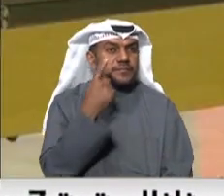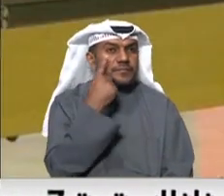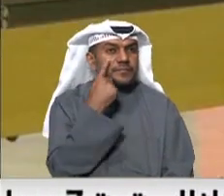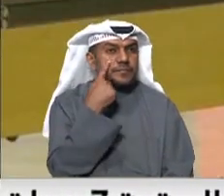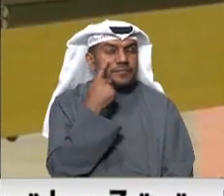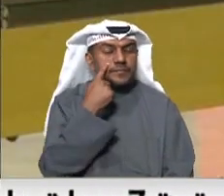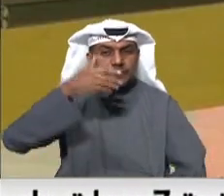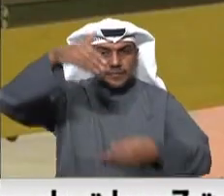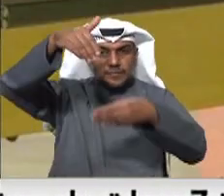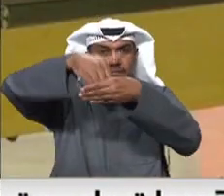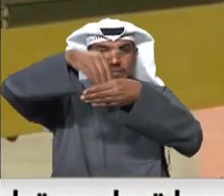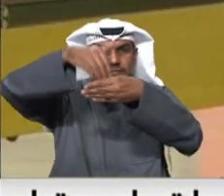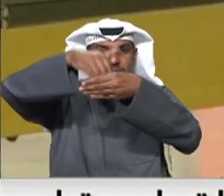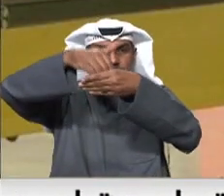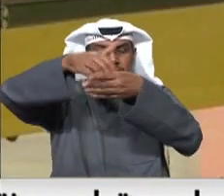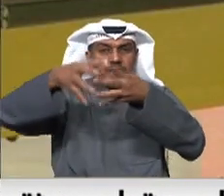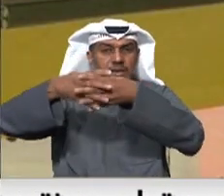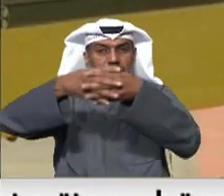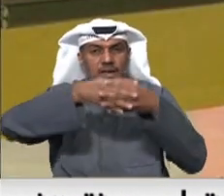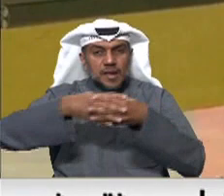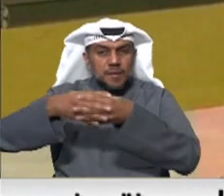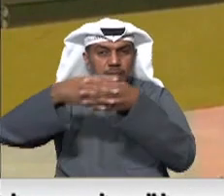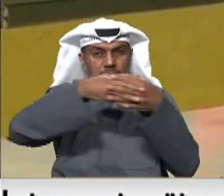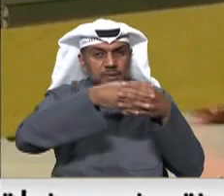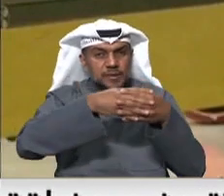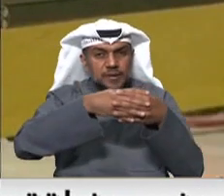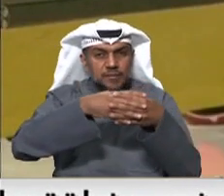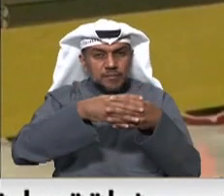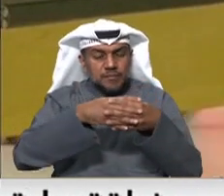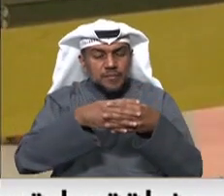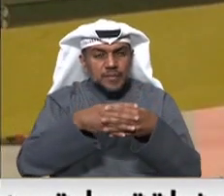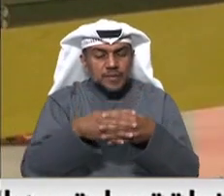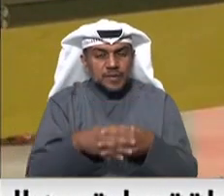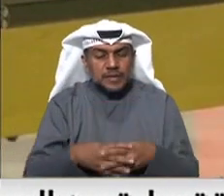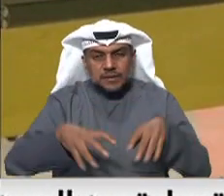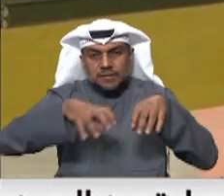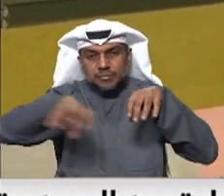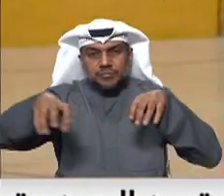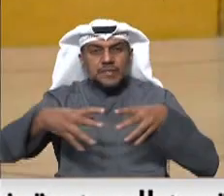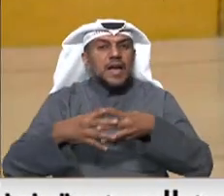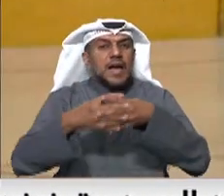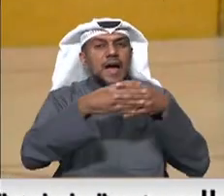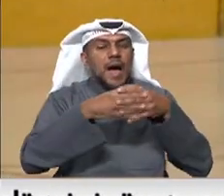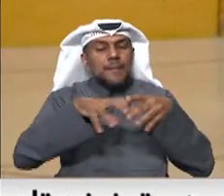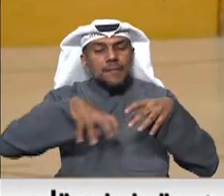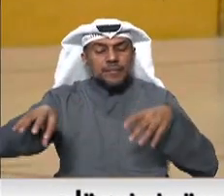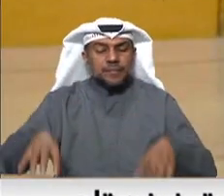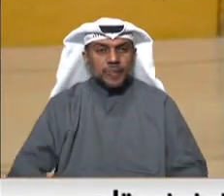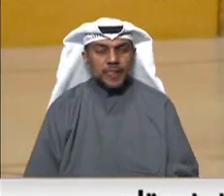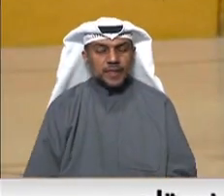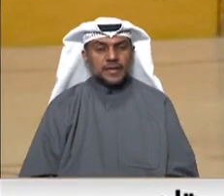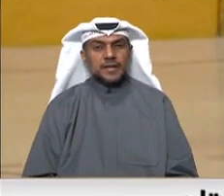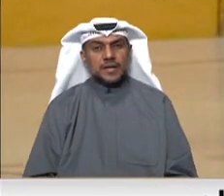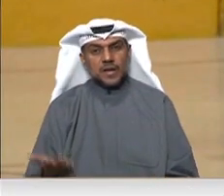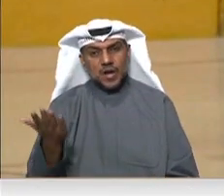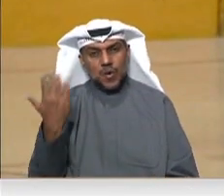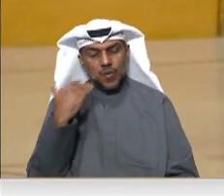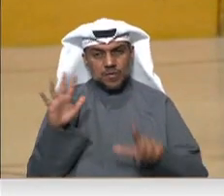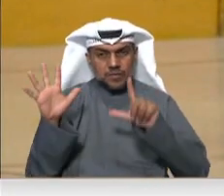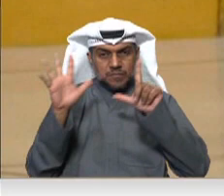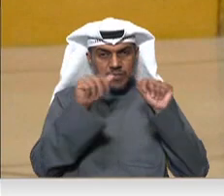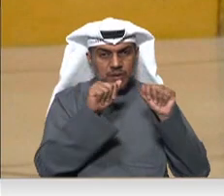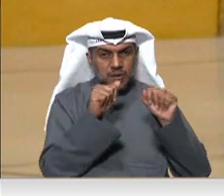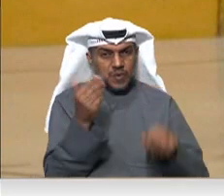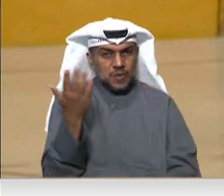نحو كرسي الحزب الجمهوري للرئاسه تنطلق في ولايه نيو هامشير الامريكيه بعد اسبوع من فوز ساحق للرئيس